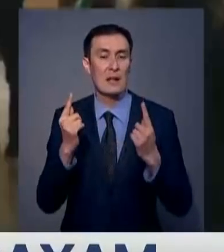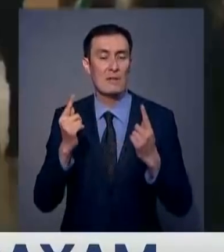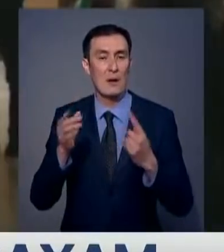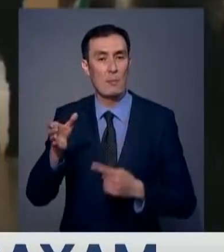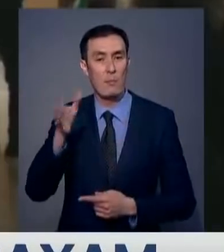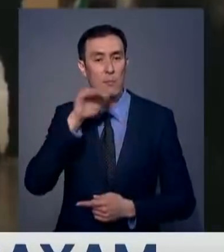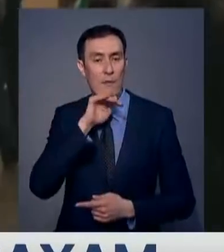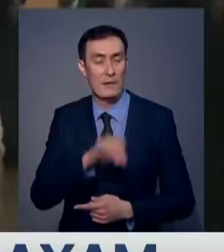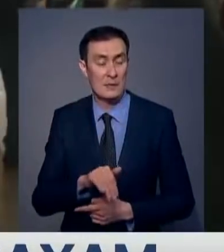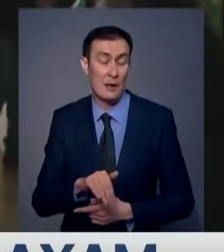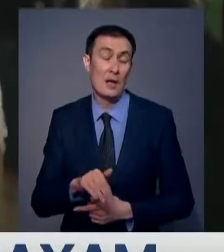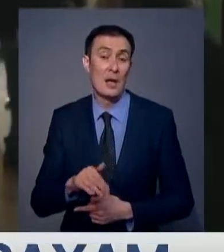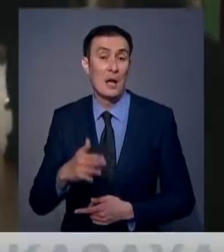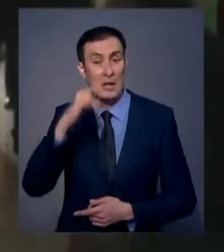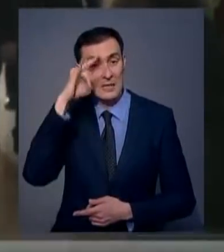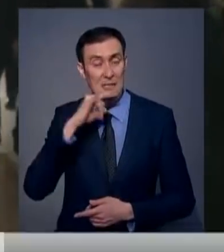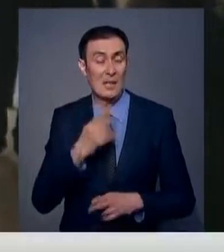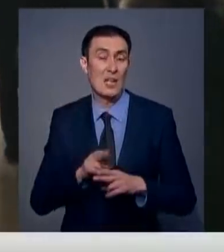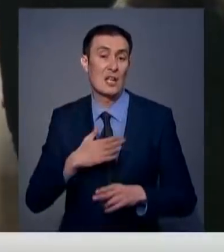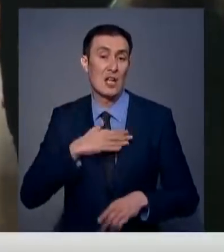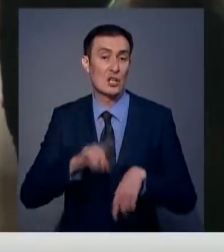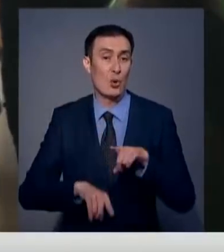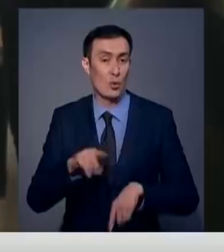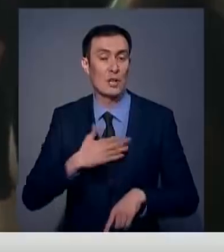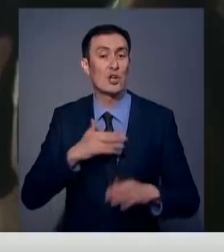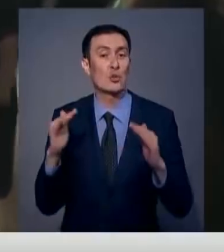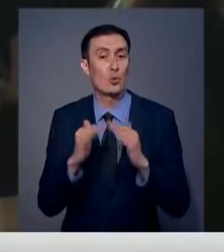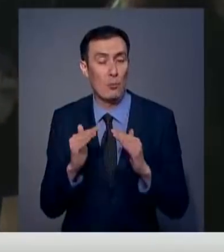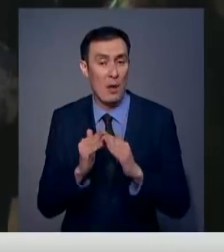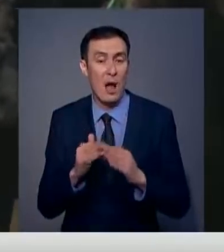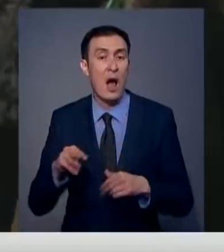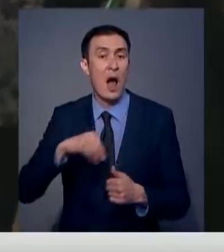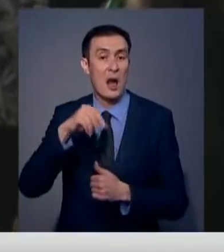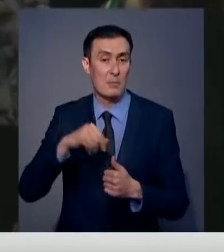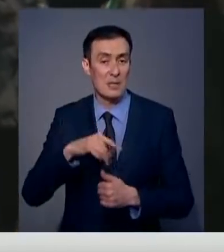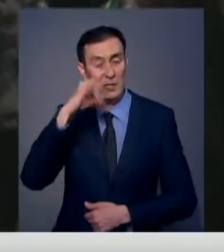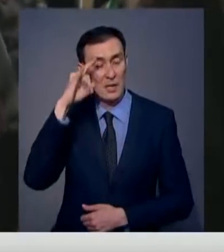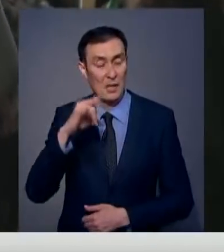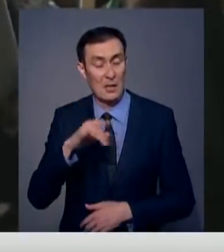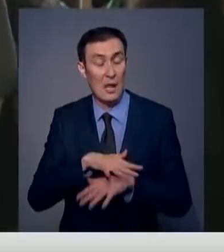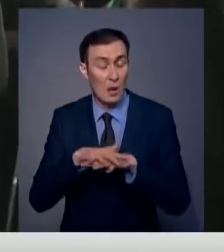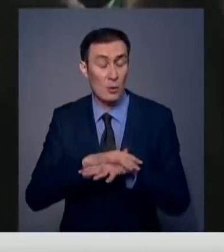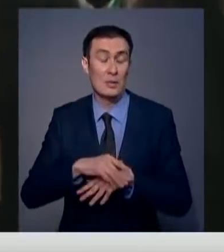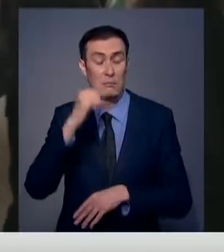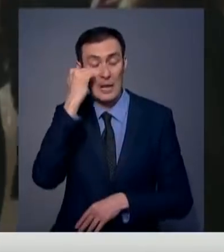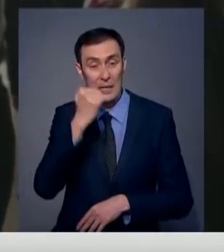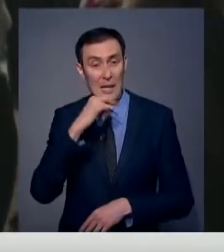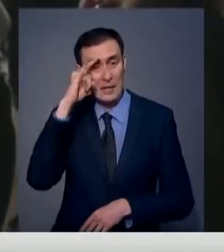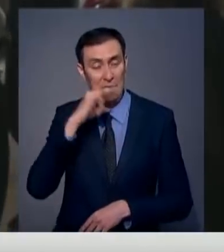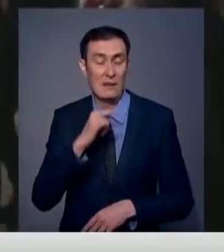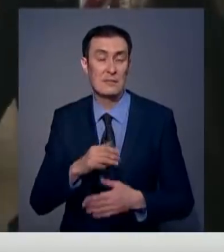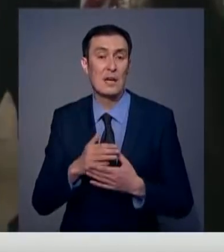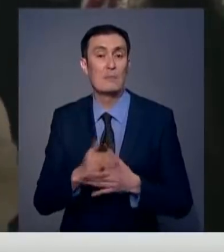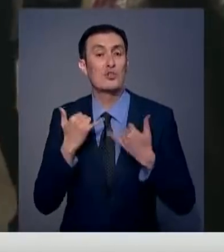философа. Казахстан для всех нас стал домом, родиной. Армянский народ благодарен казахам за мир, дружбу и доверие. Мы